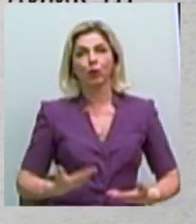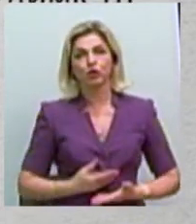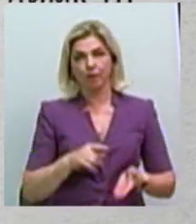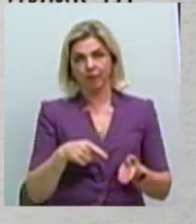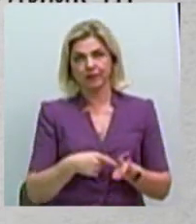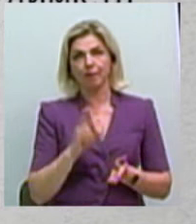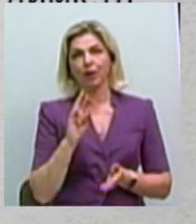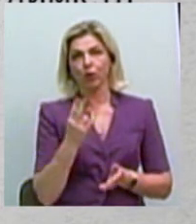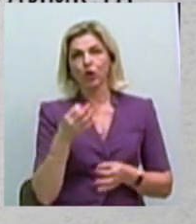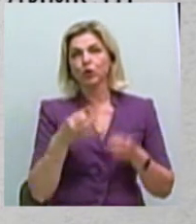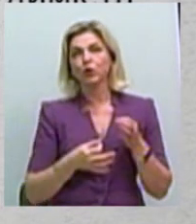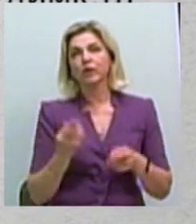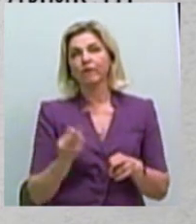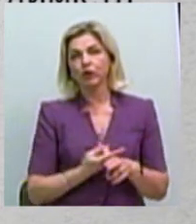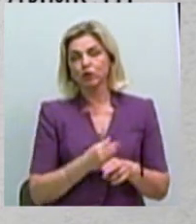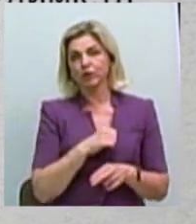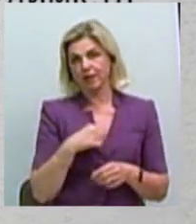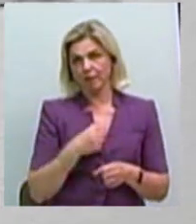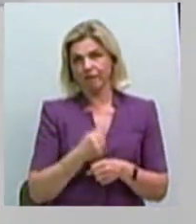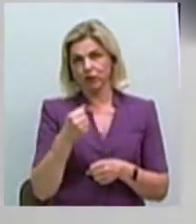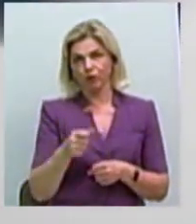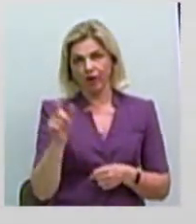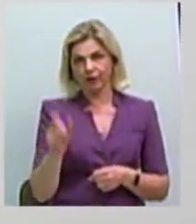Миколаєві. Судимість відсутня. Самовисуванка.